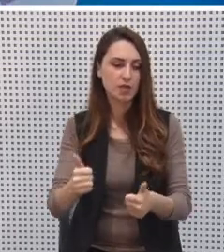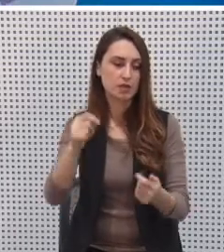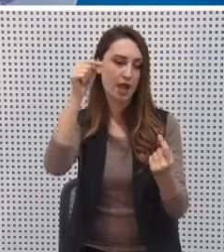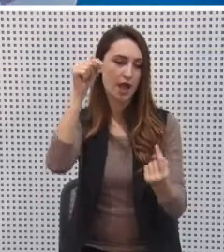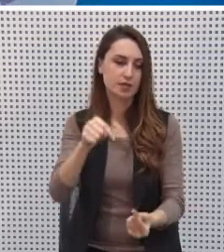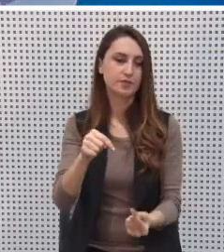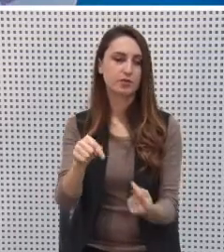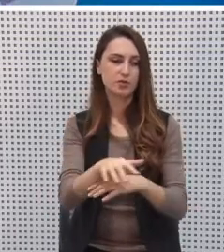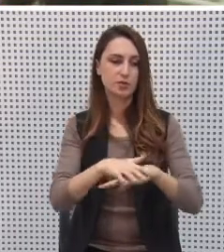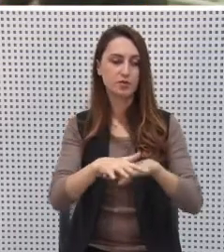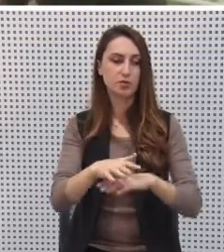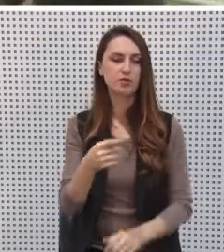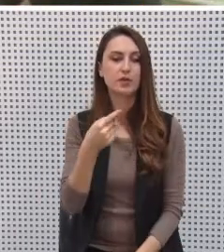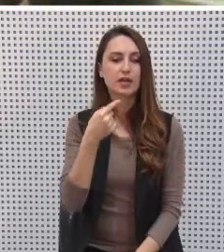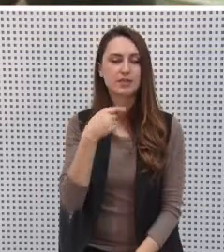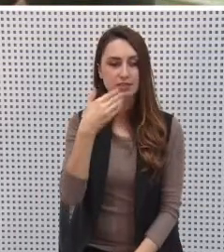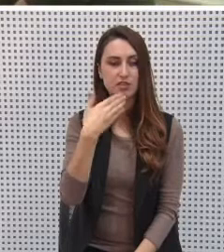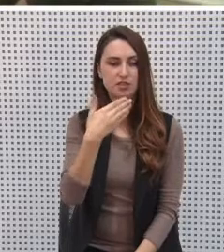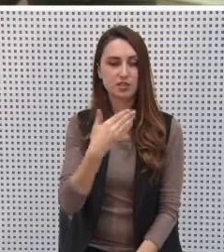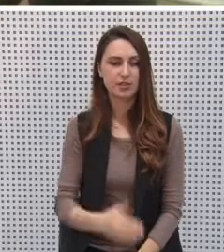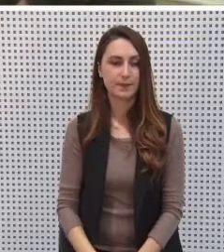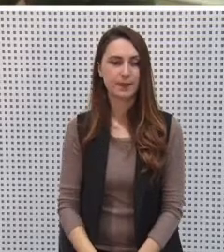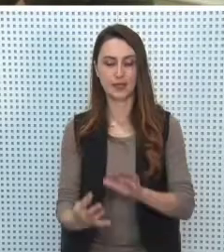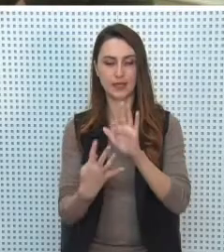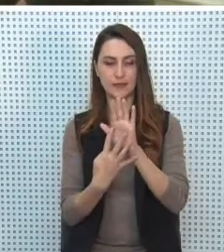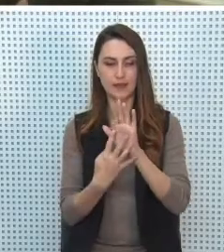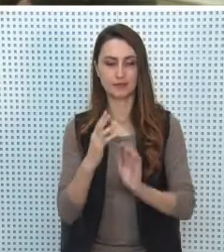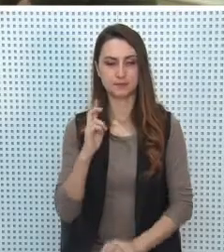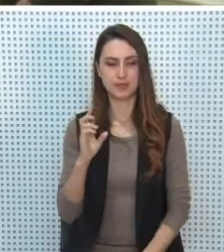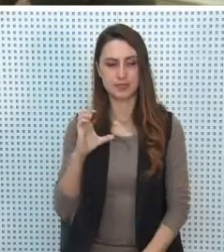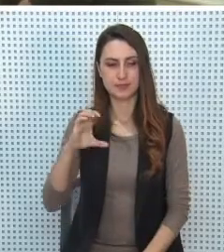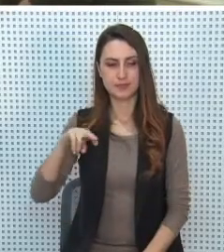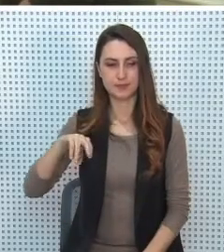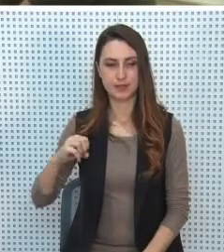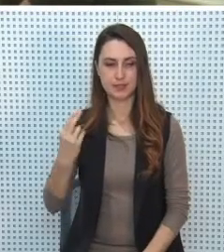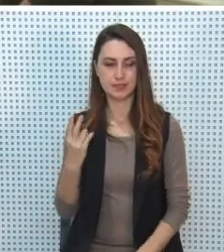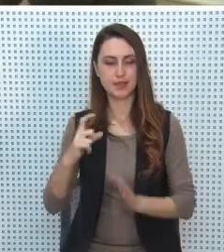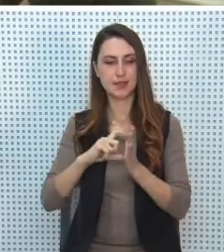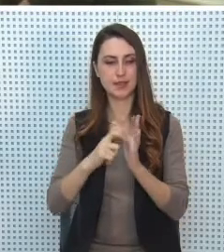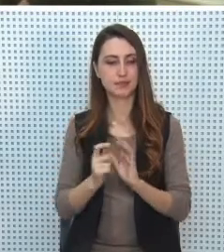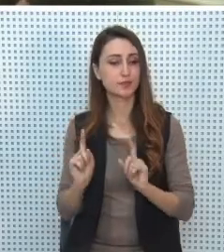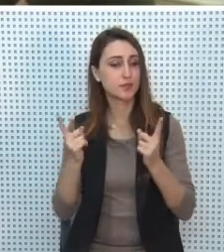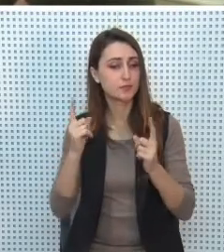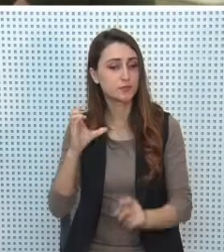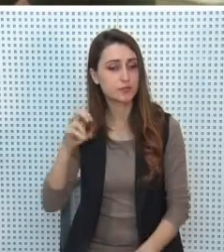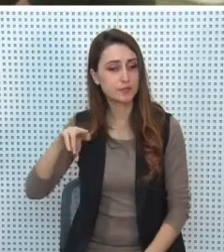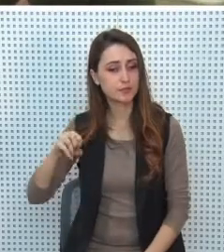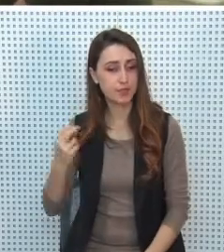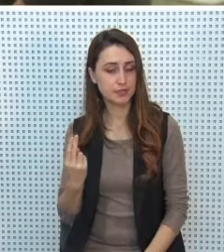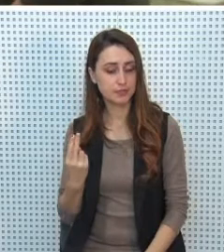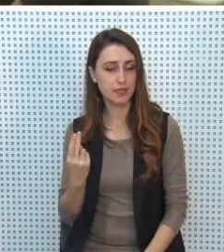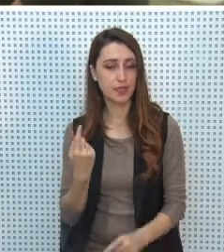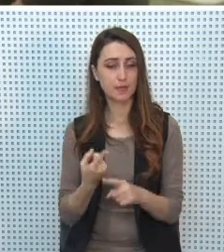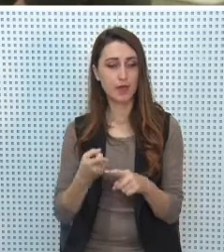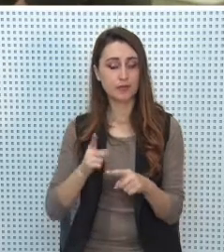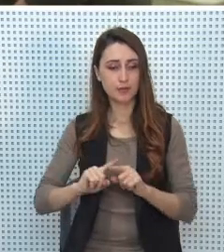в социум слышащих. Это 9-й Б спецкласс. Почему он называется спецкласс? Потому что эти